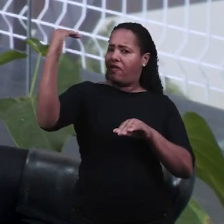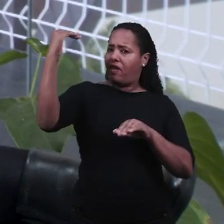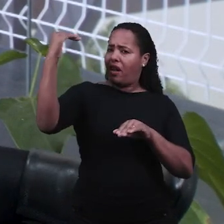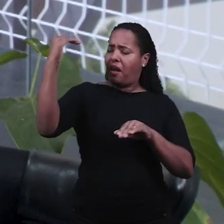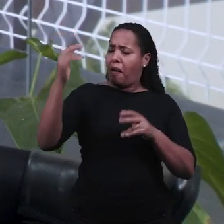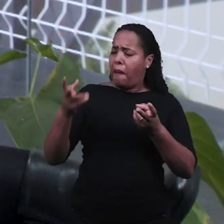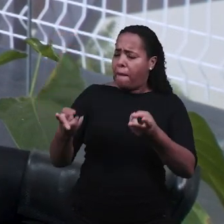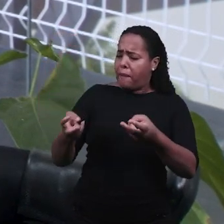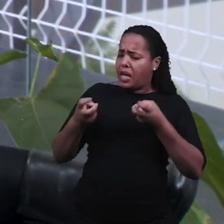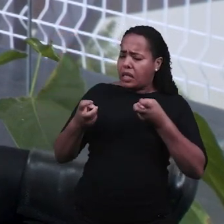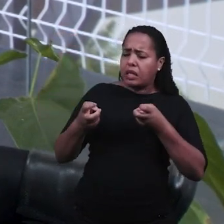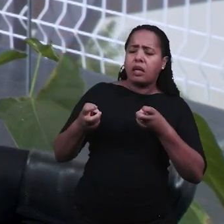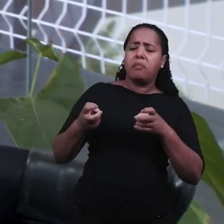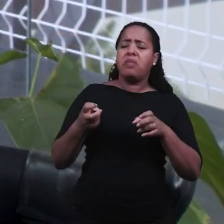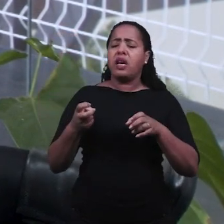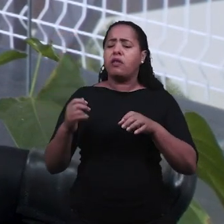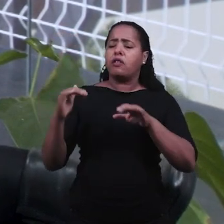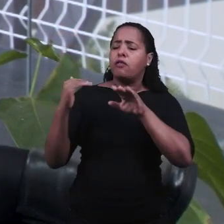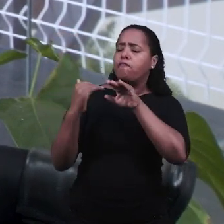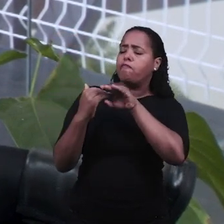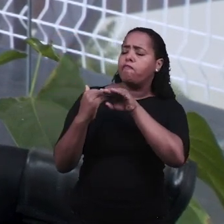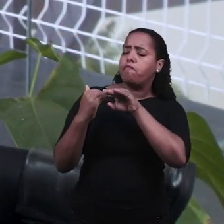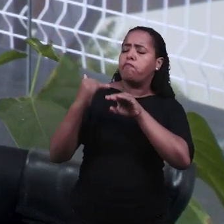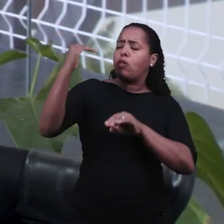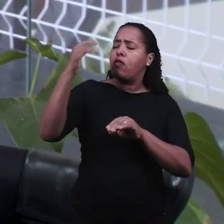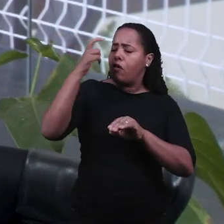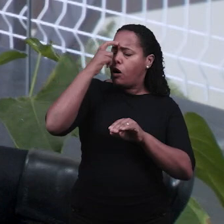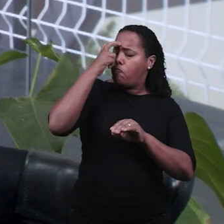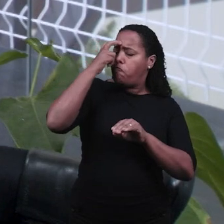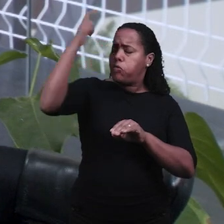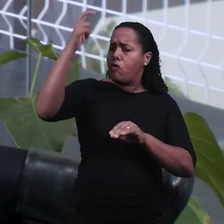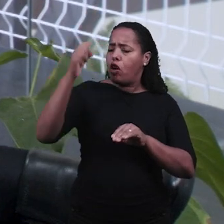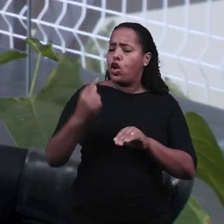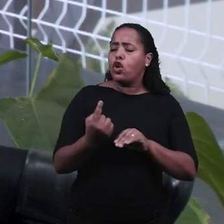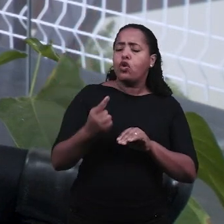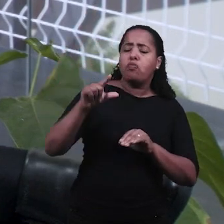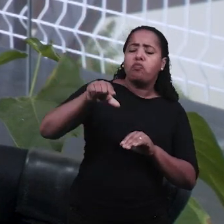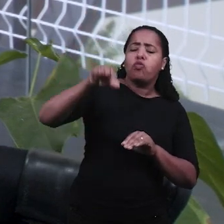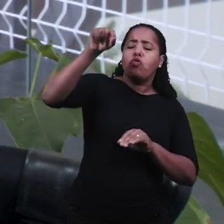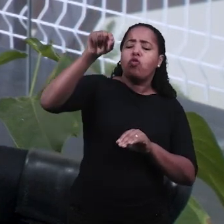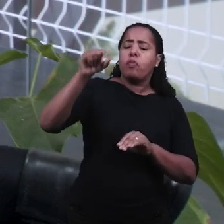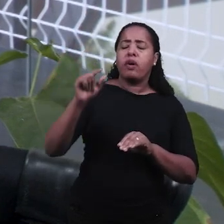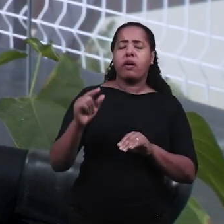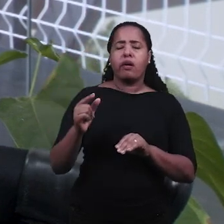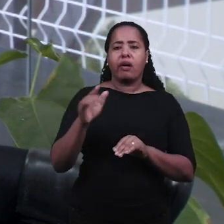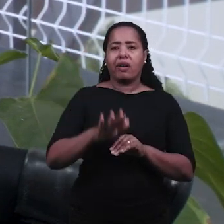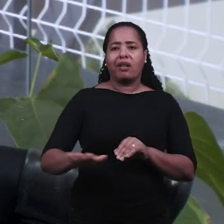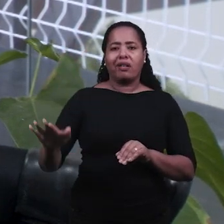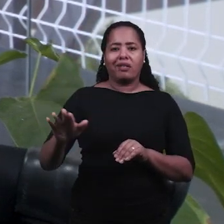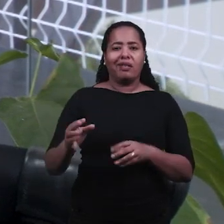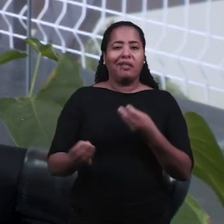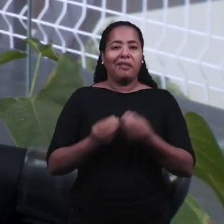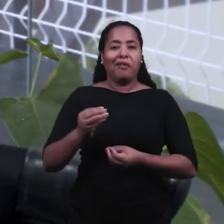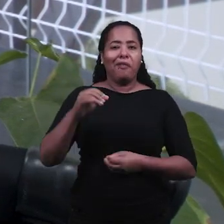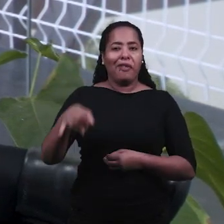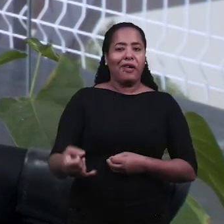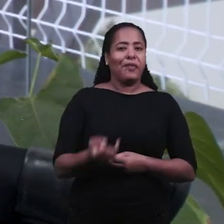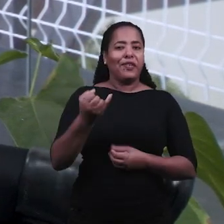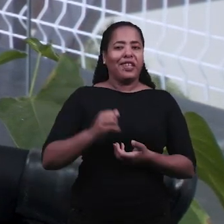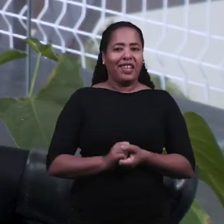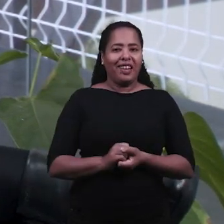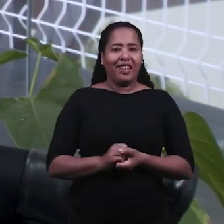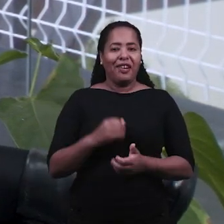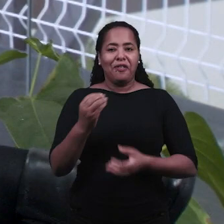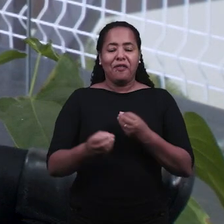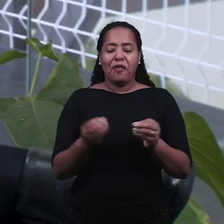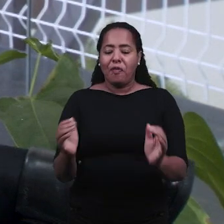quand vous vous rendez compte d'une intelligence supérieure dans un enfant spécial, comment profiter de cette vertu? Comment